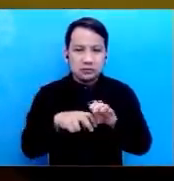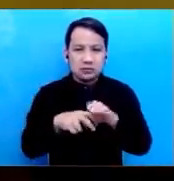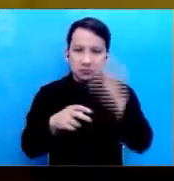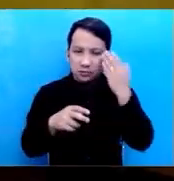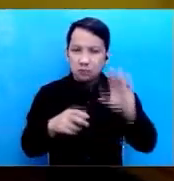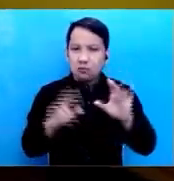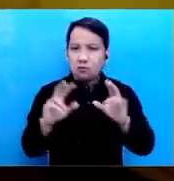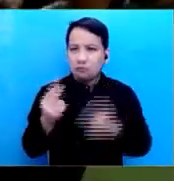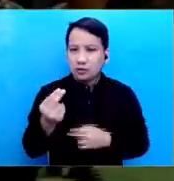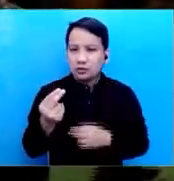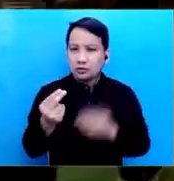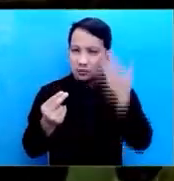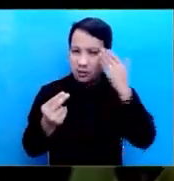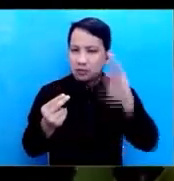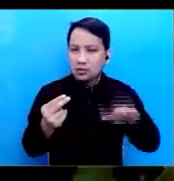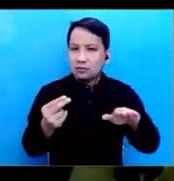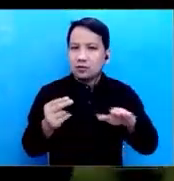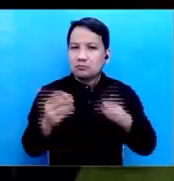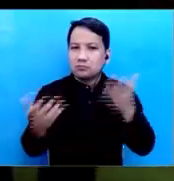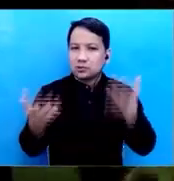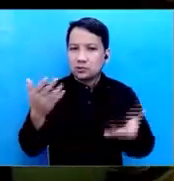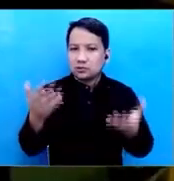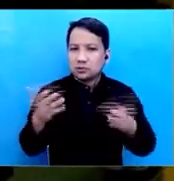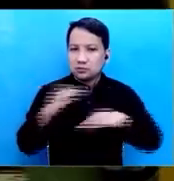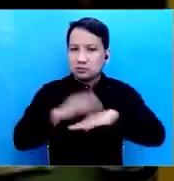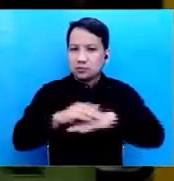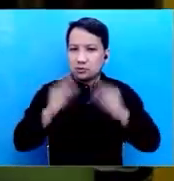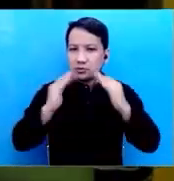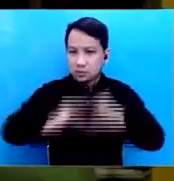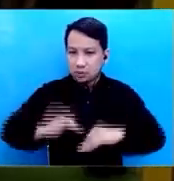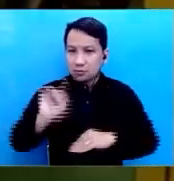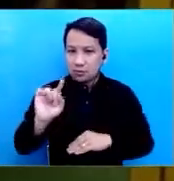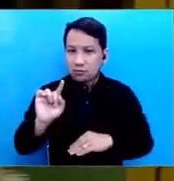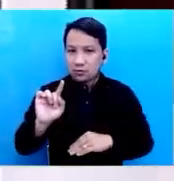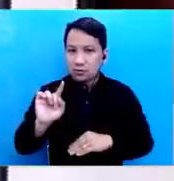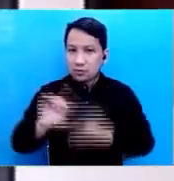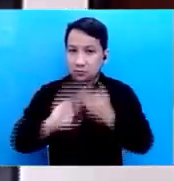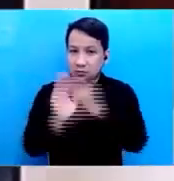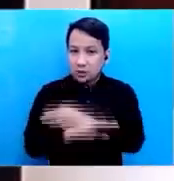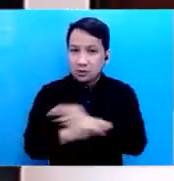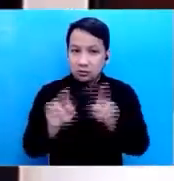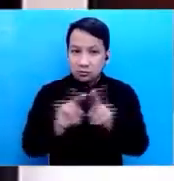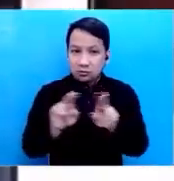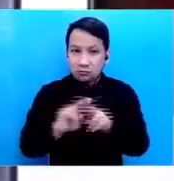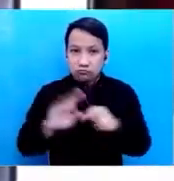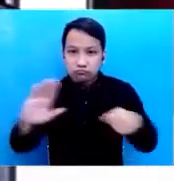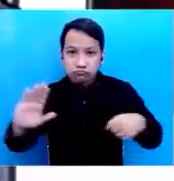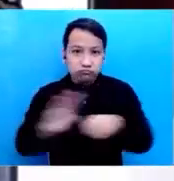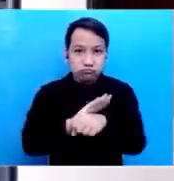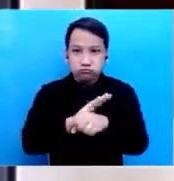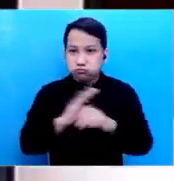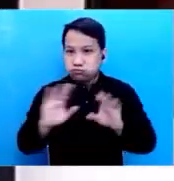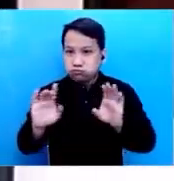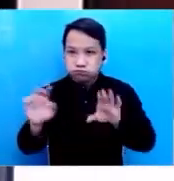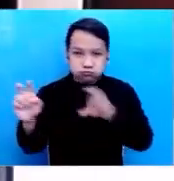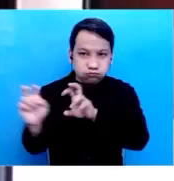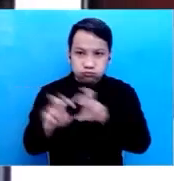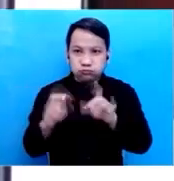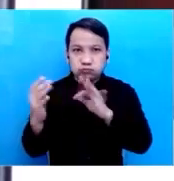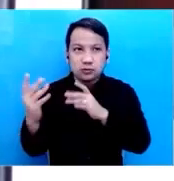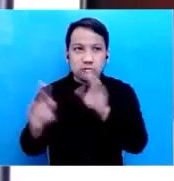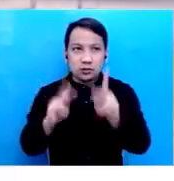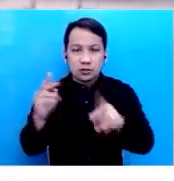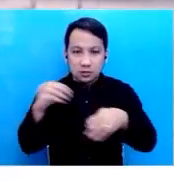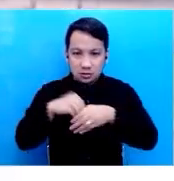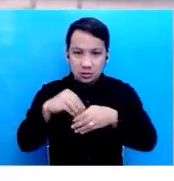yung plan nila pag nag-alert level 1, kung balik ba sa dati na yung sobrang siksikan or kung